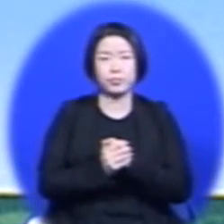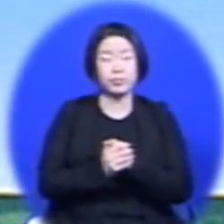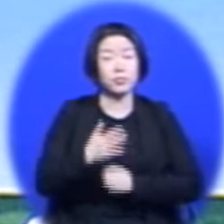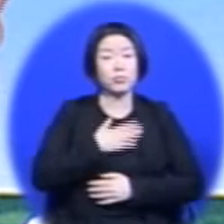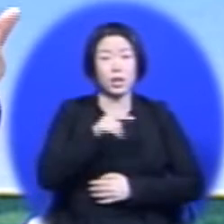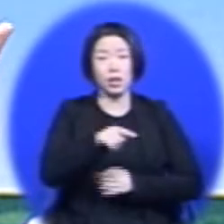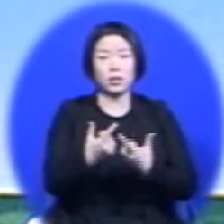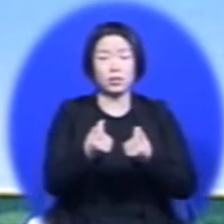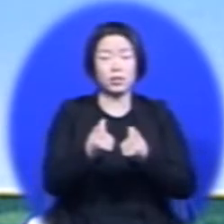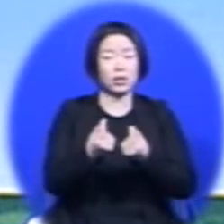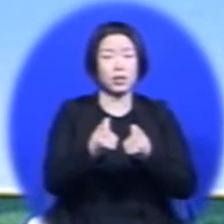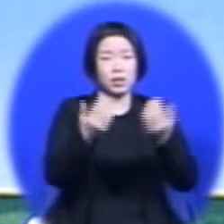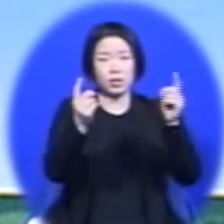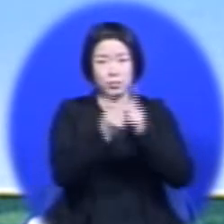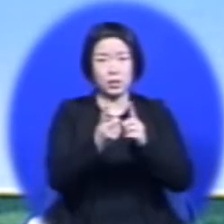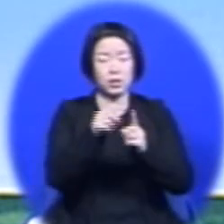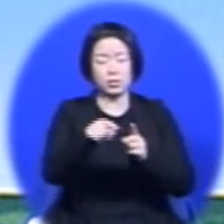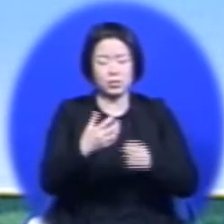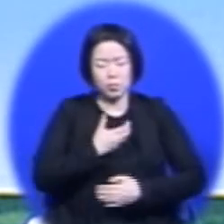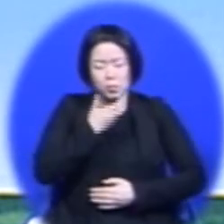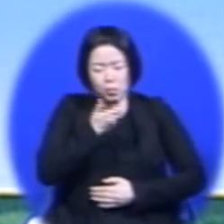나를 그렇게 대하는 것은 구역질이 나요.